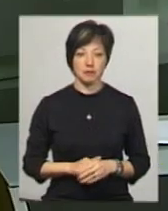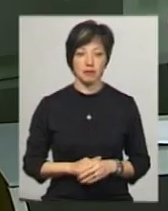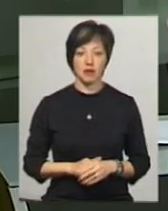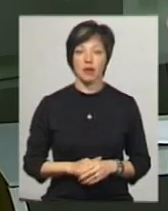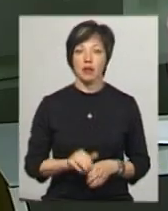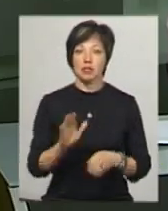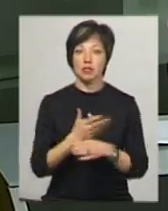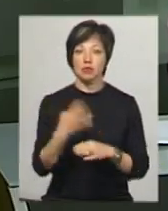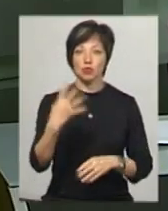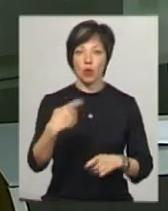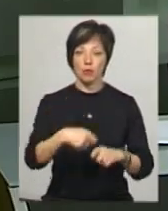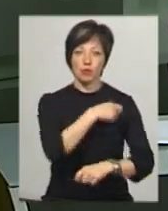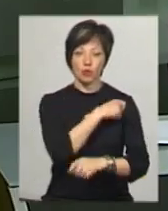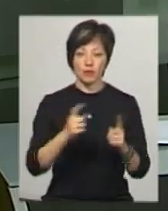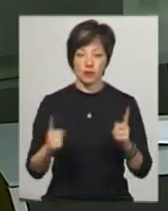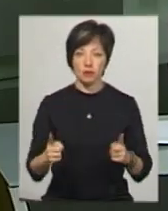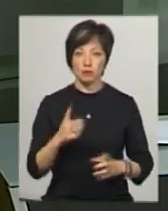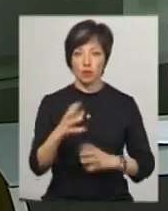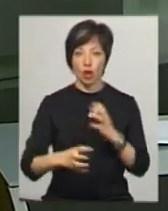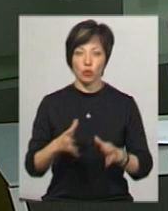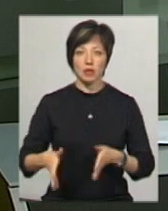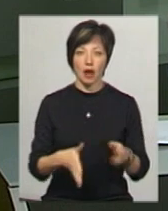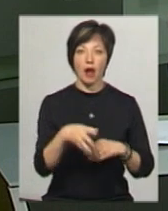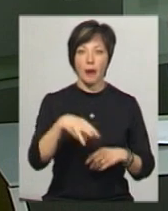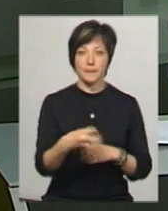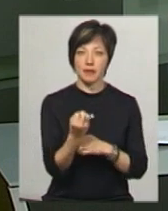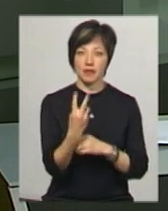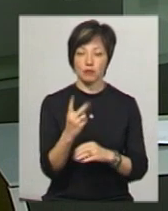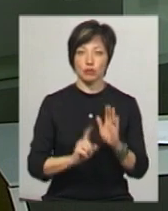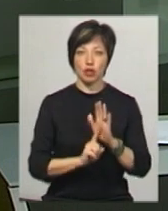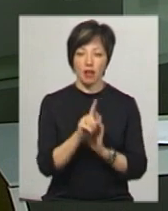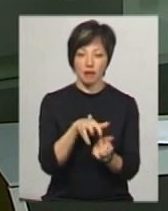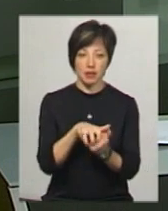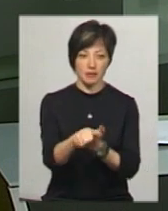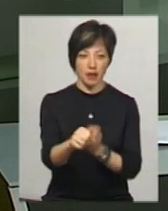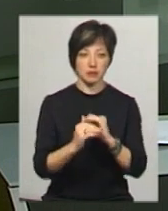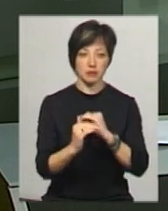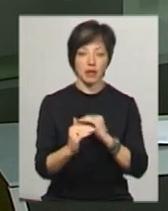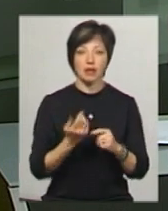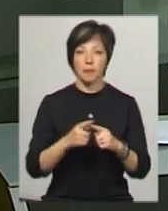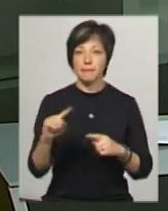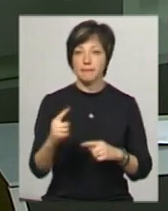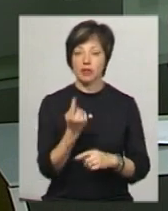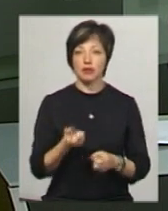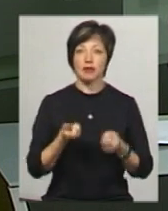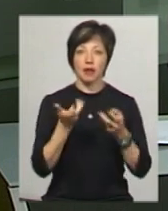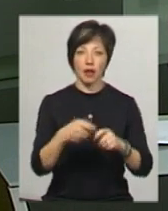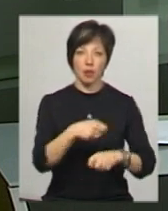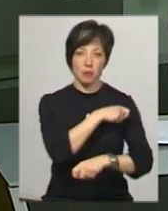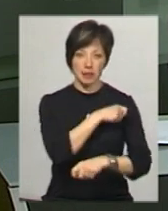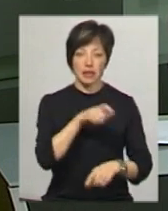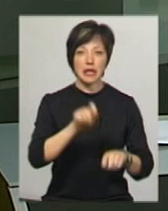На частині 40-кілометрового відрізку міжнародної траси М-12 почали вкладати асфальт. Після цього перші декілька кілометрів